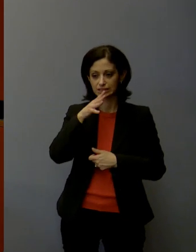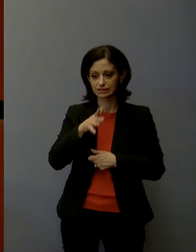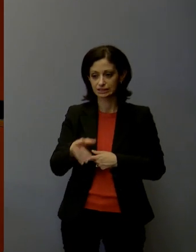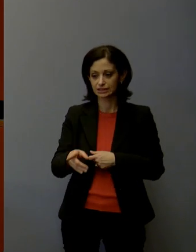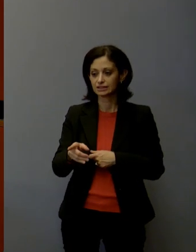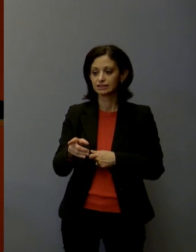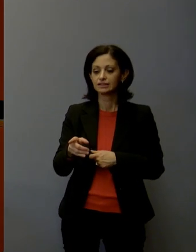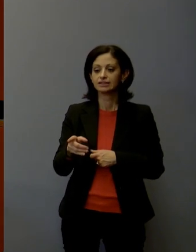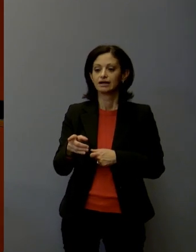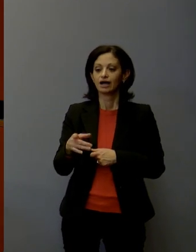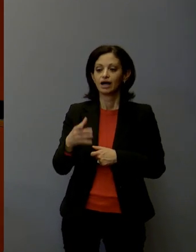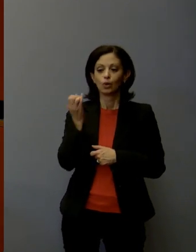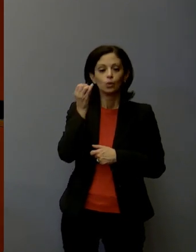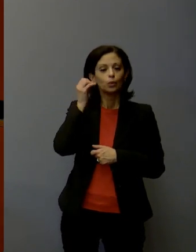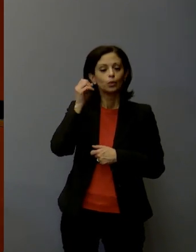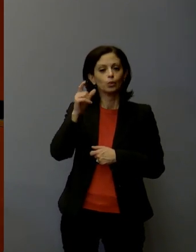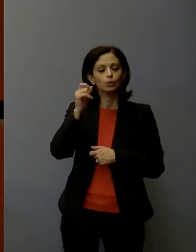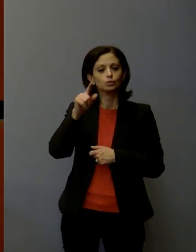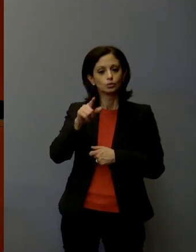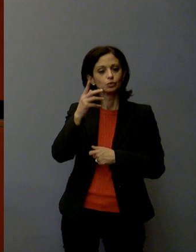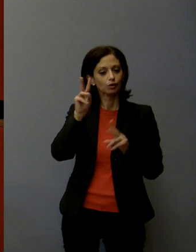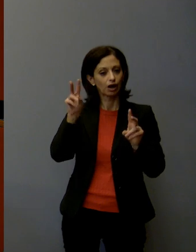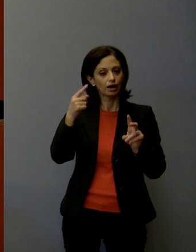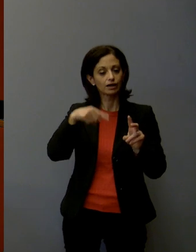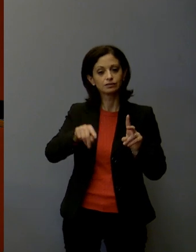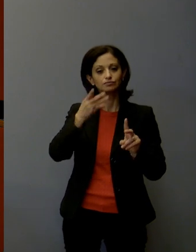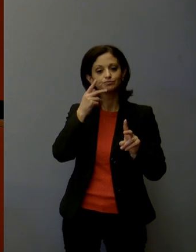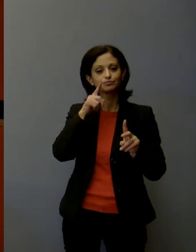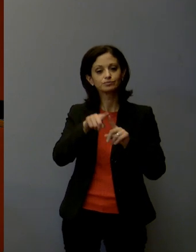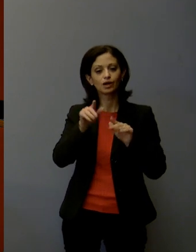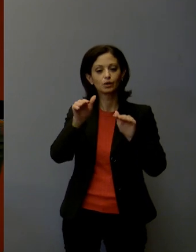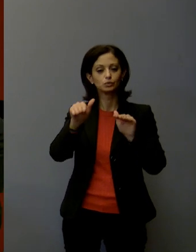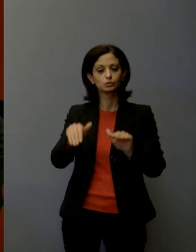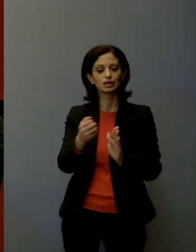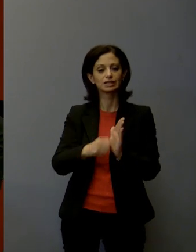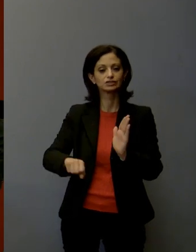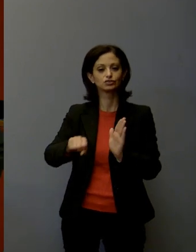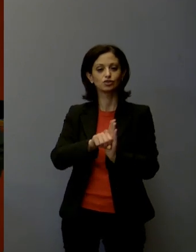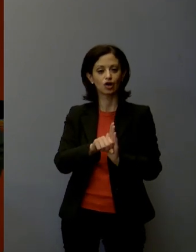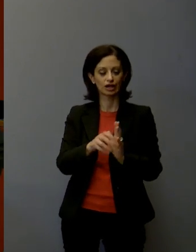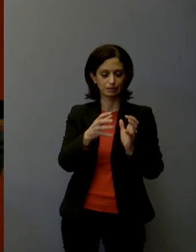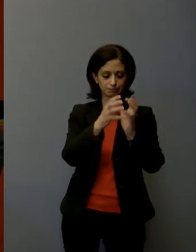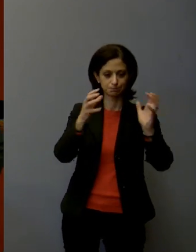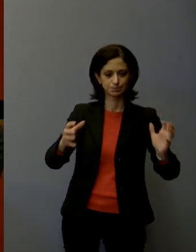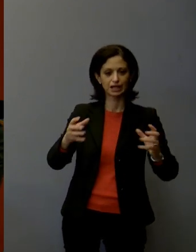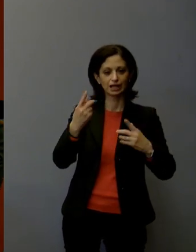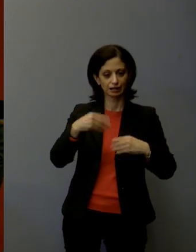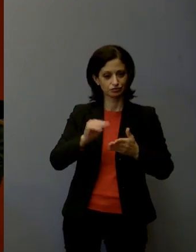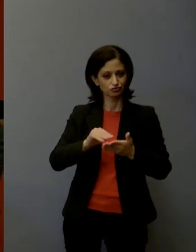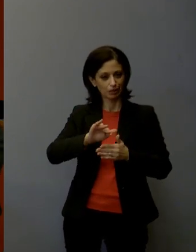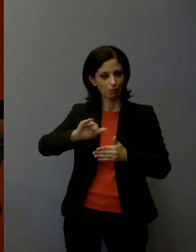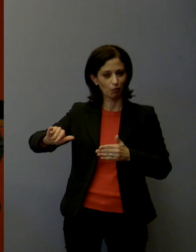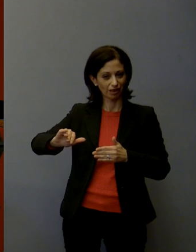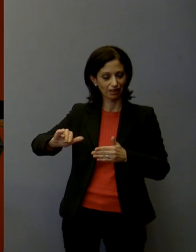in termini di cultura tutelare anche un po' la storia della presenza industriale nel Ponente genovese sia come